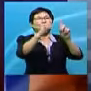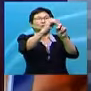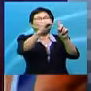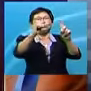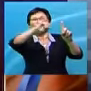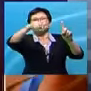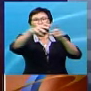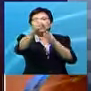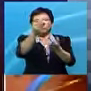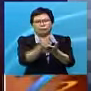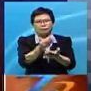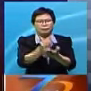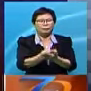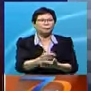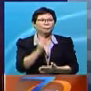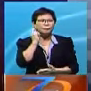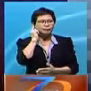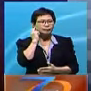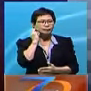RM100 juta.